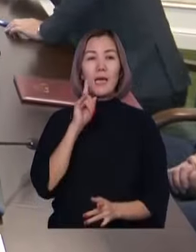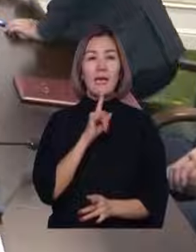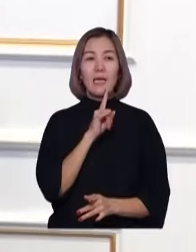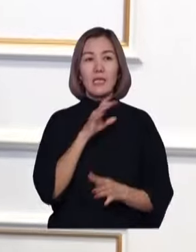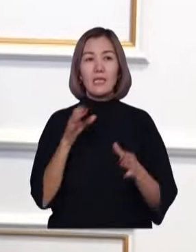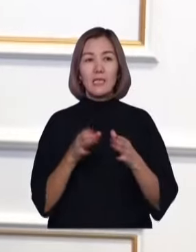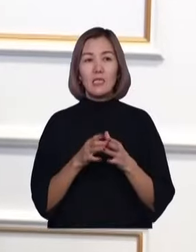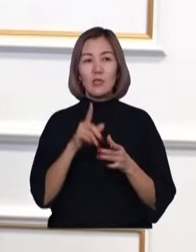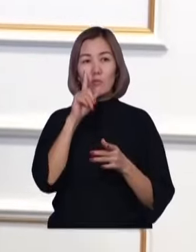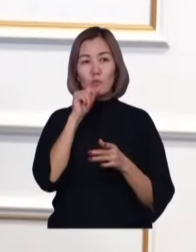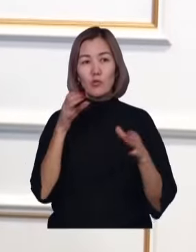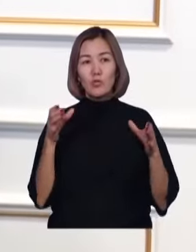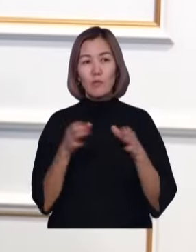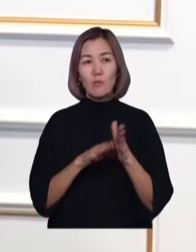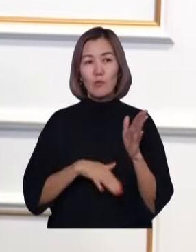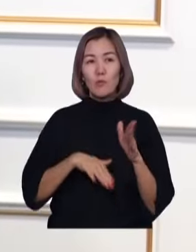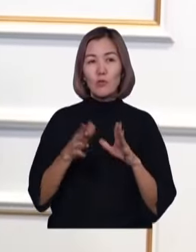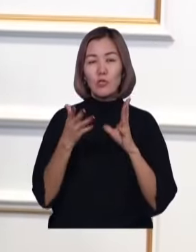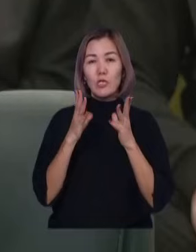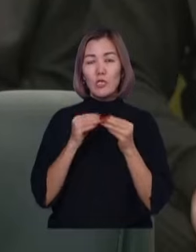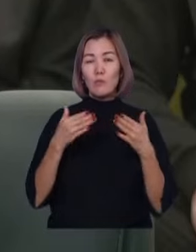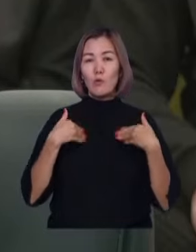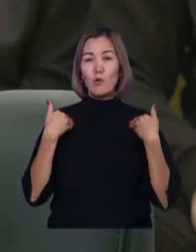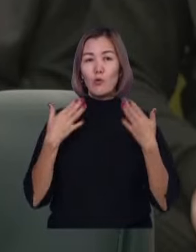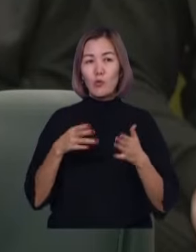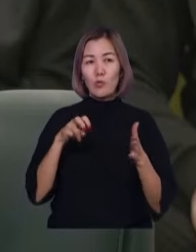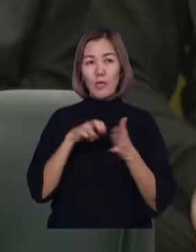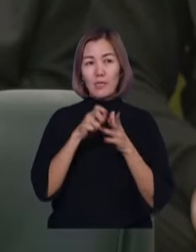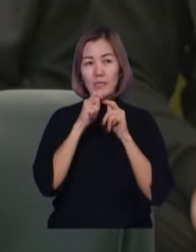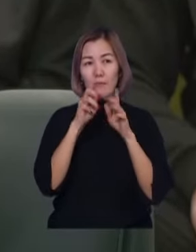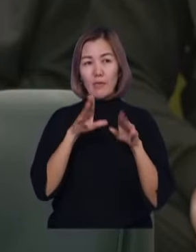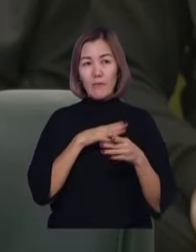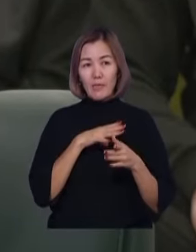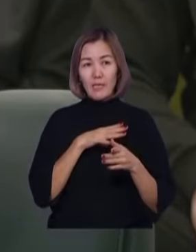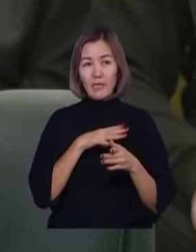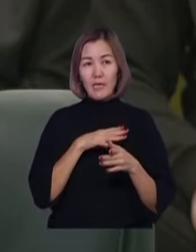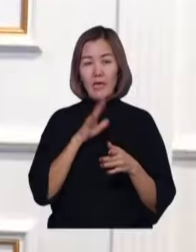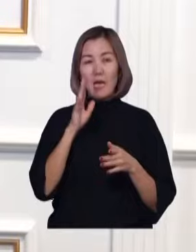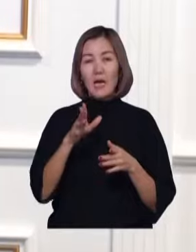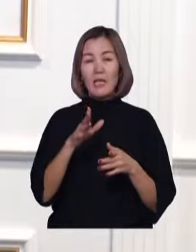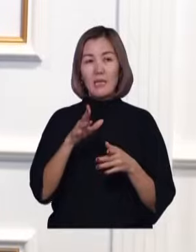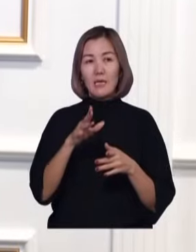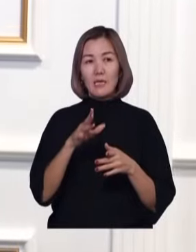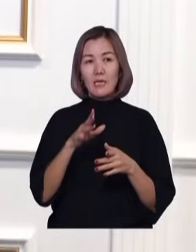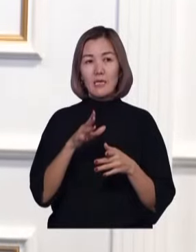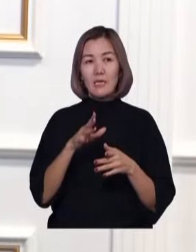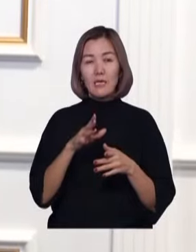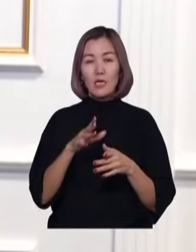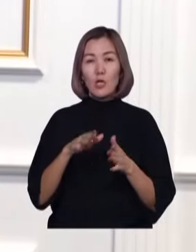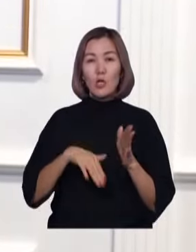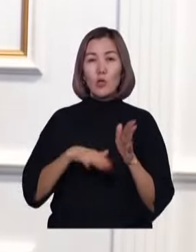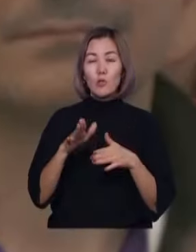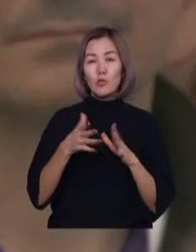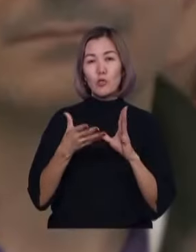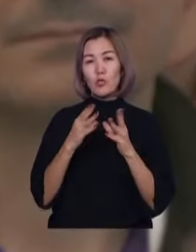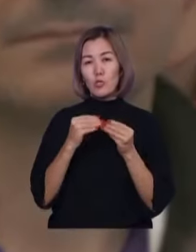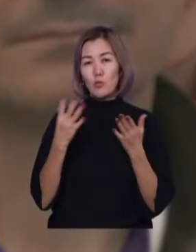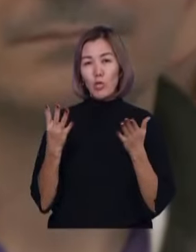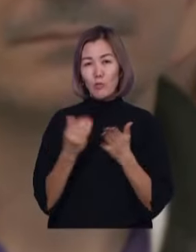ерлер клубын үздік нәтижесімен құттықтап, алғыс хаттармен марапаттады. Сонымен қатар алдағы ел біріншілігінде жүлделі орыннан көрінуді